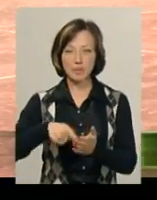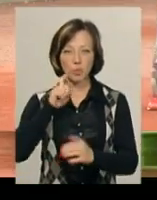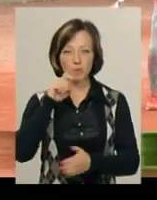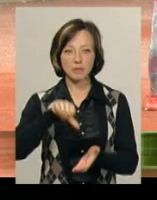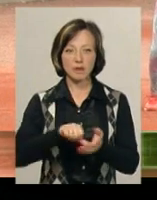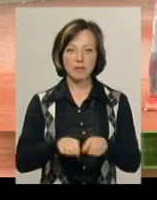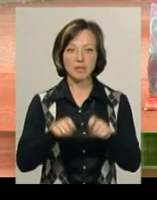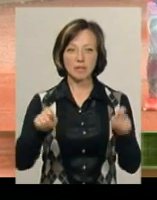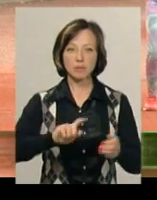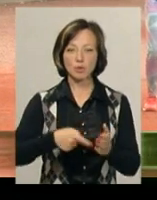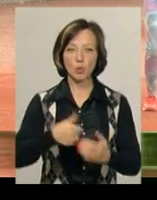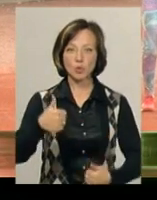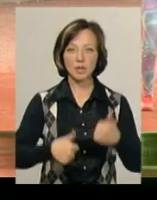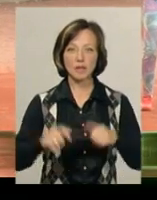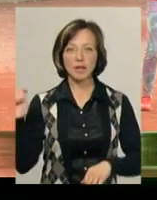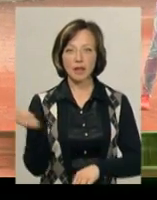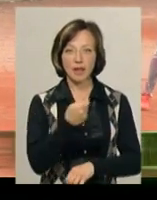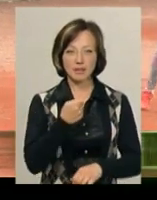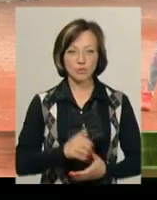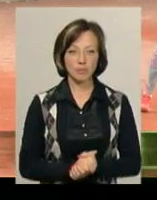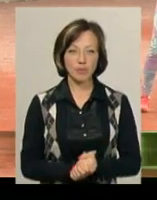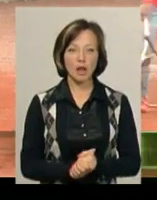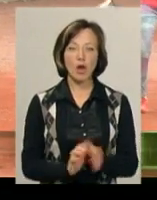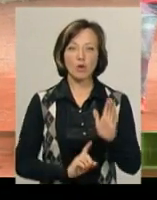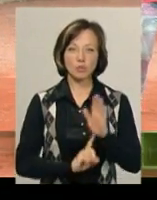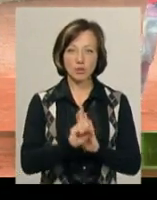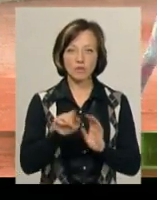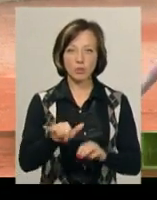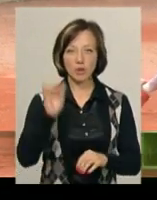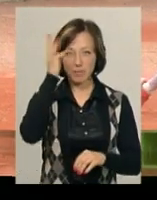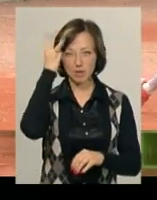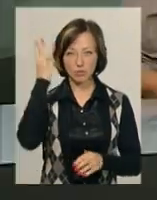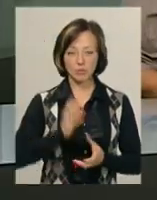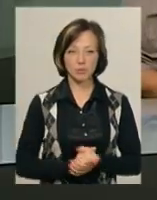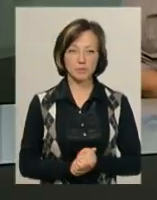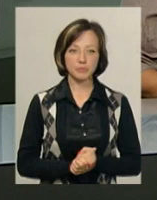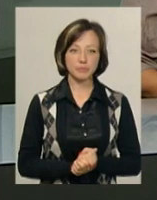беруть участь у відкритому міському турнірі з тенісу «Зірки Поділля», який розпочався у Хмельницькому.